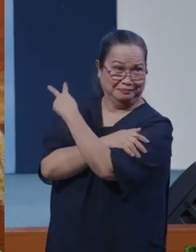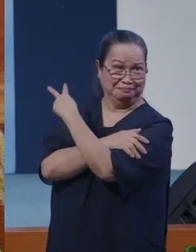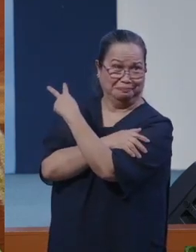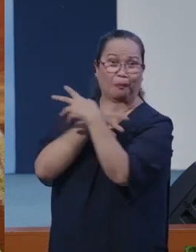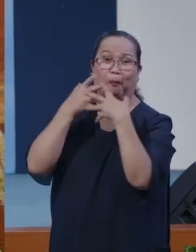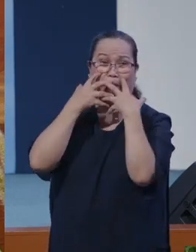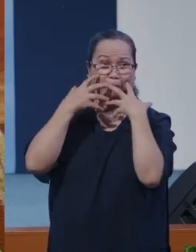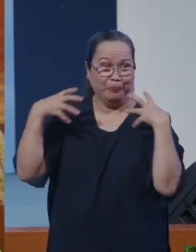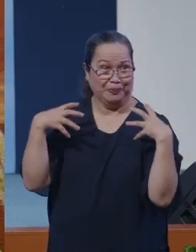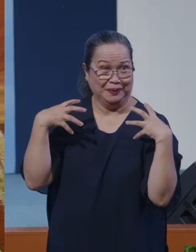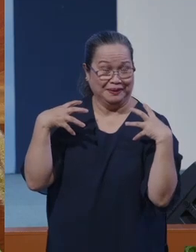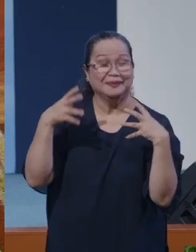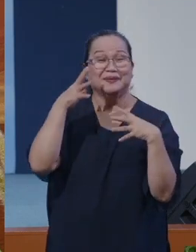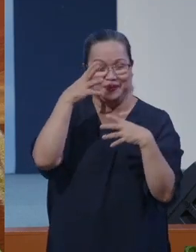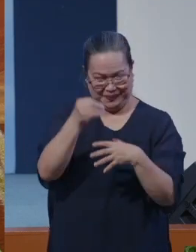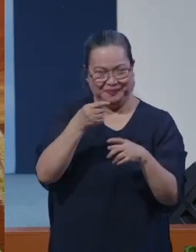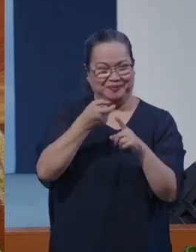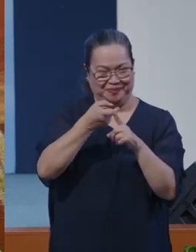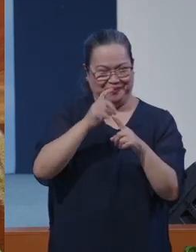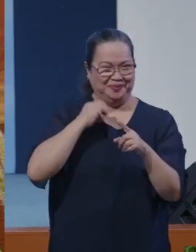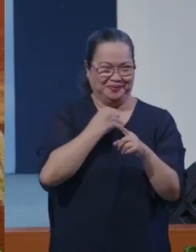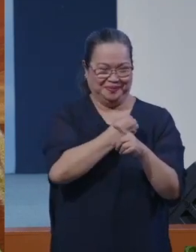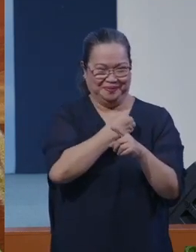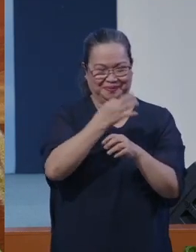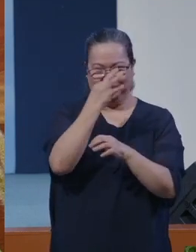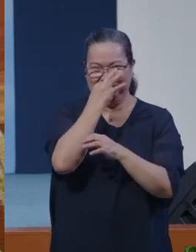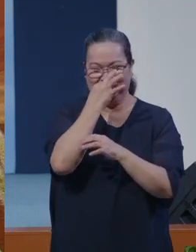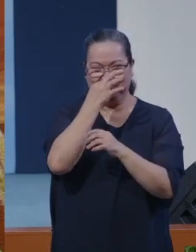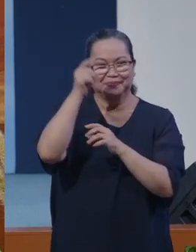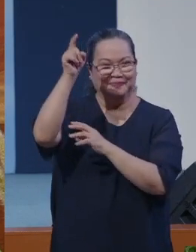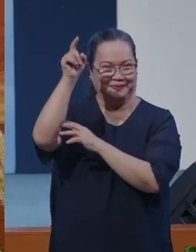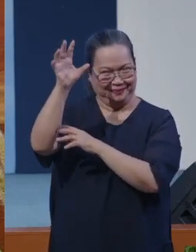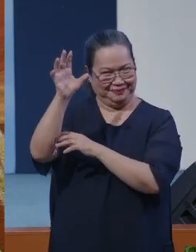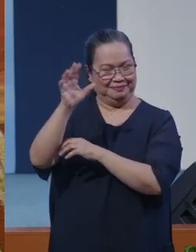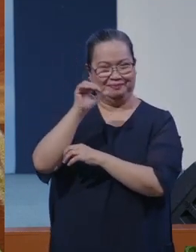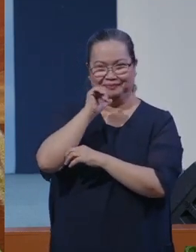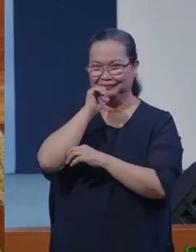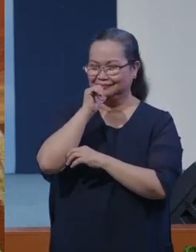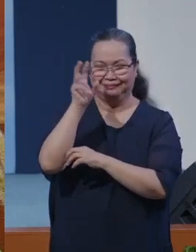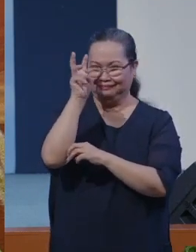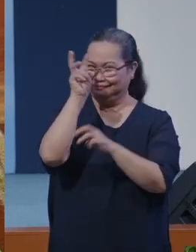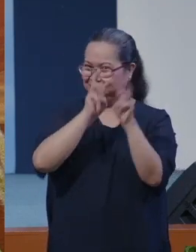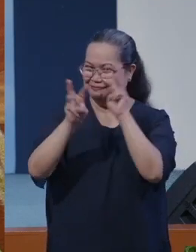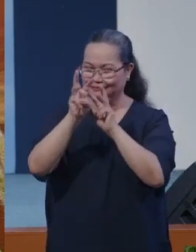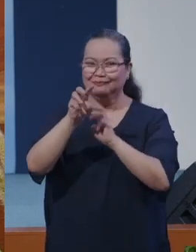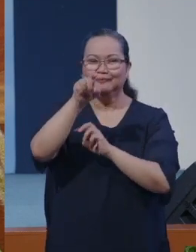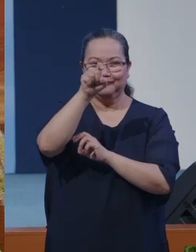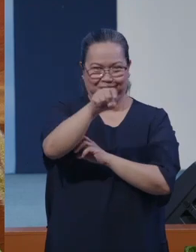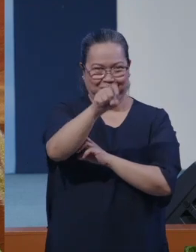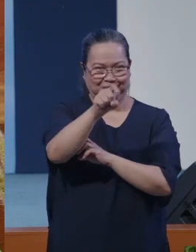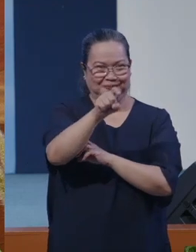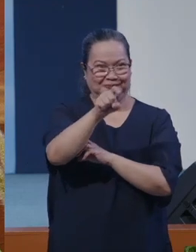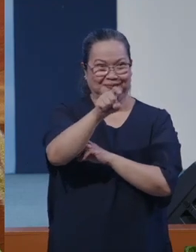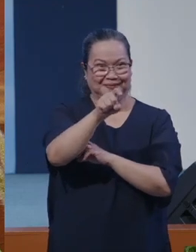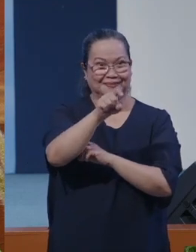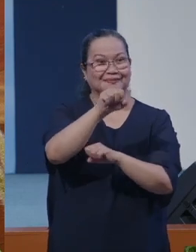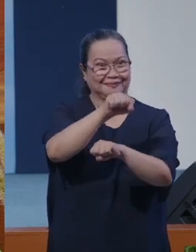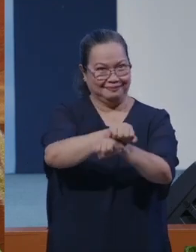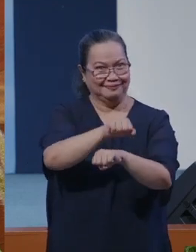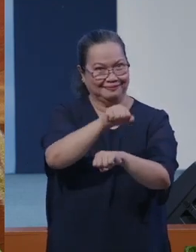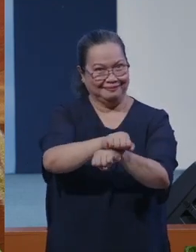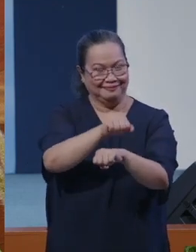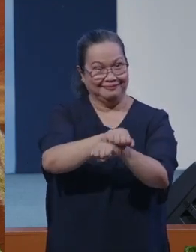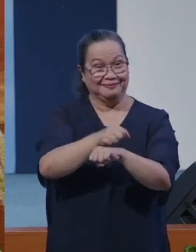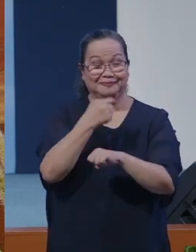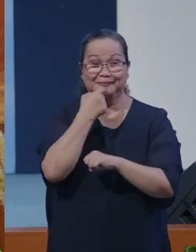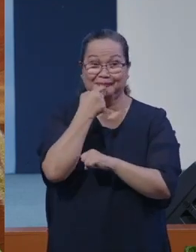Pero sa Kanya nagmumula ang ating pagkain. Hindi tayo dapat mag-worry. Dapat tayo mag-work. Kasi